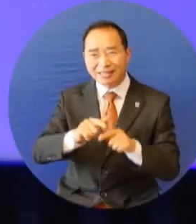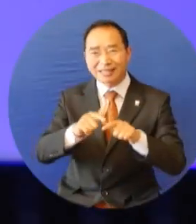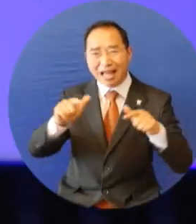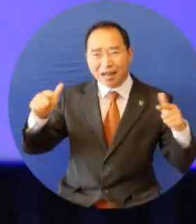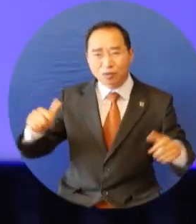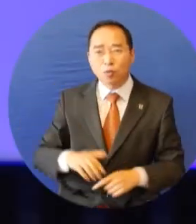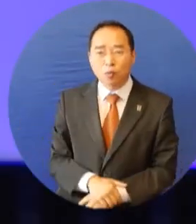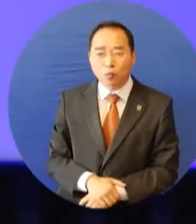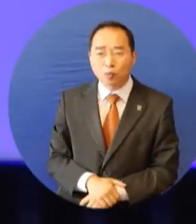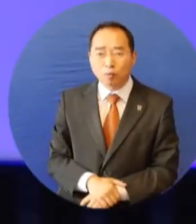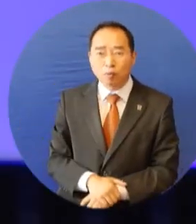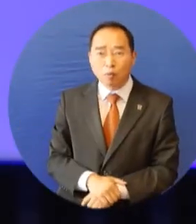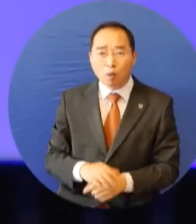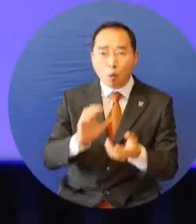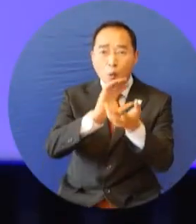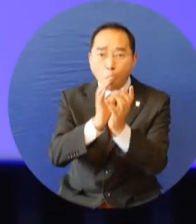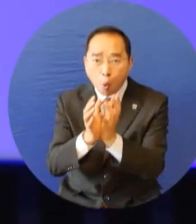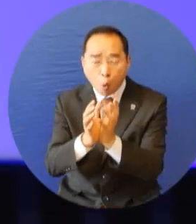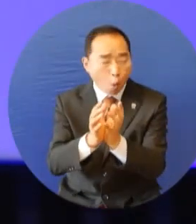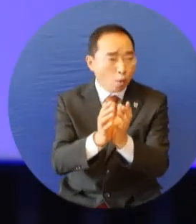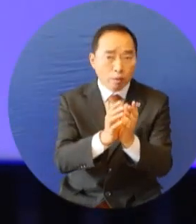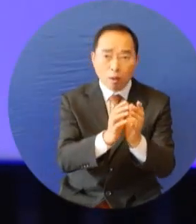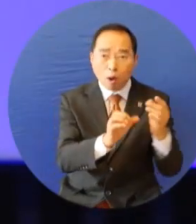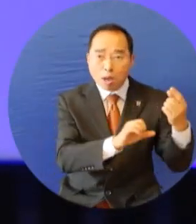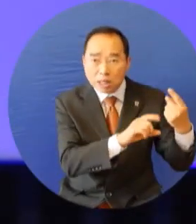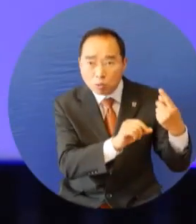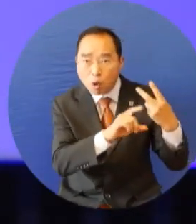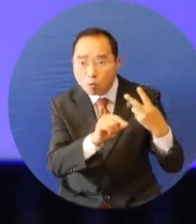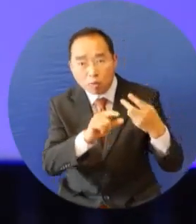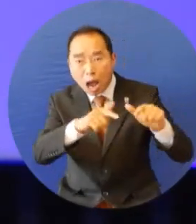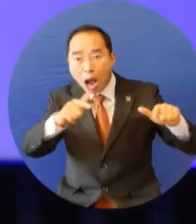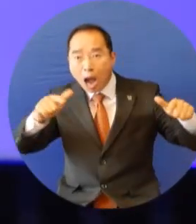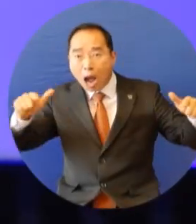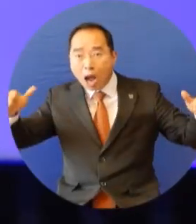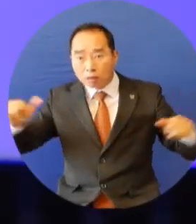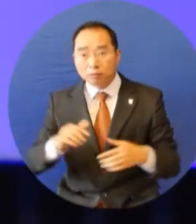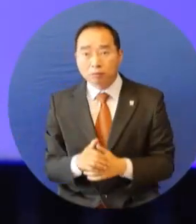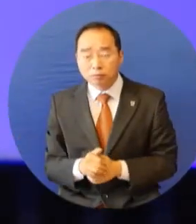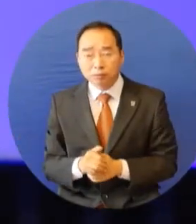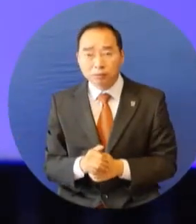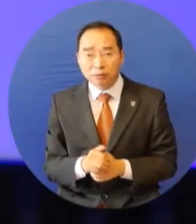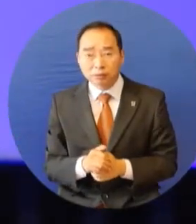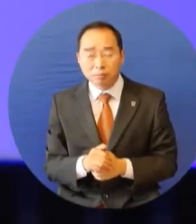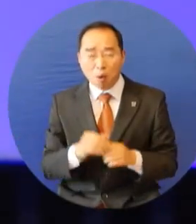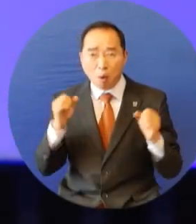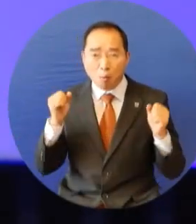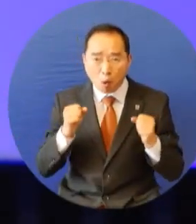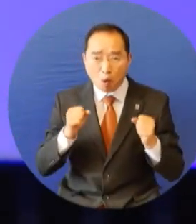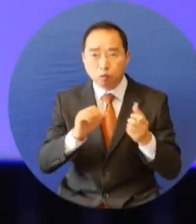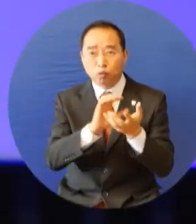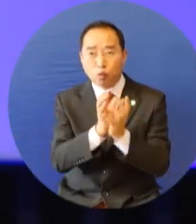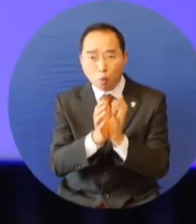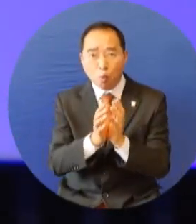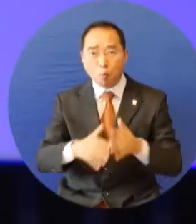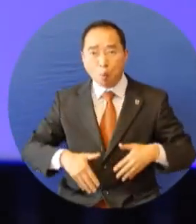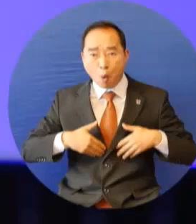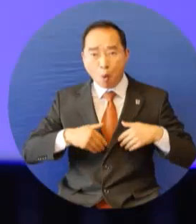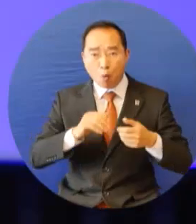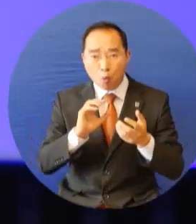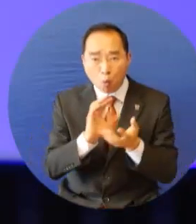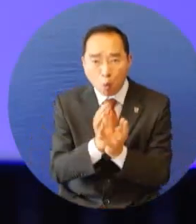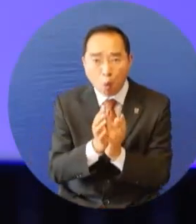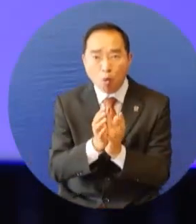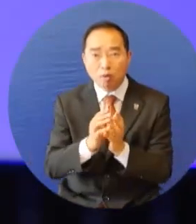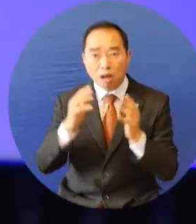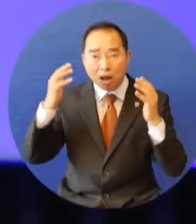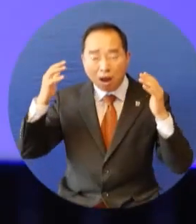예? 그다음에 피어나는 절기도 겨울에도 피는 게 있고 여름, 가을, 겨울 이렇게 사계절이 다 다양하게